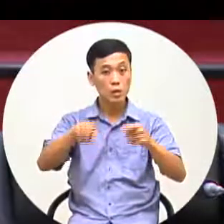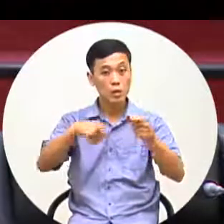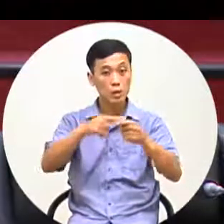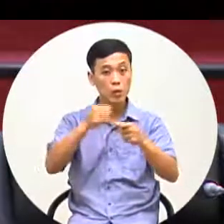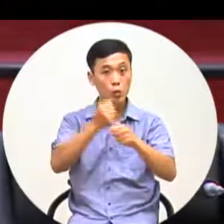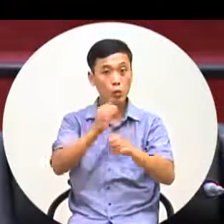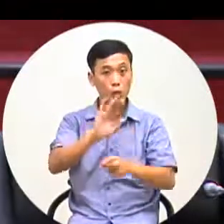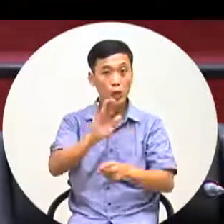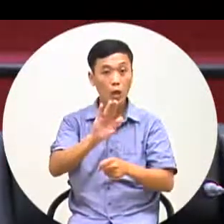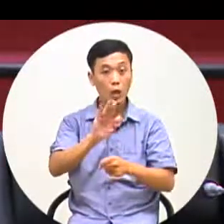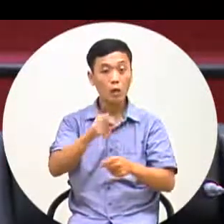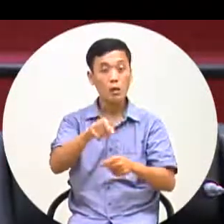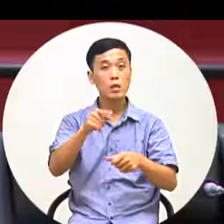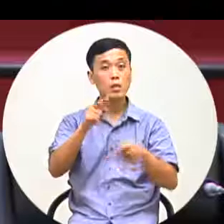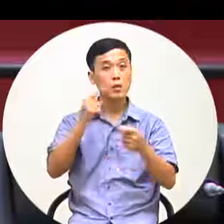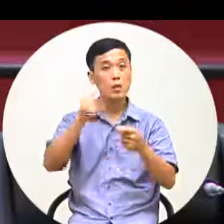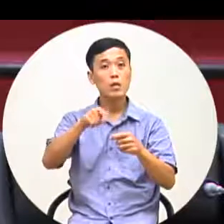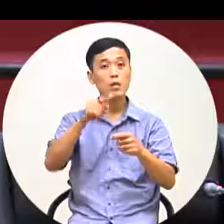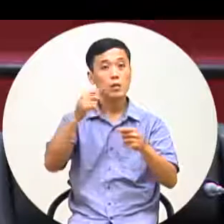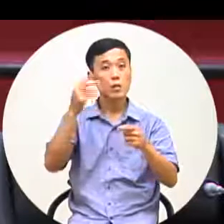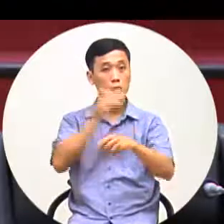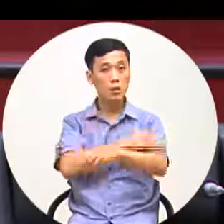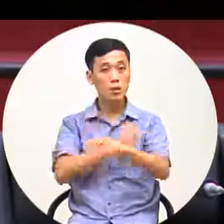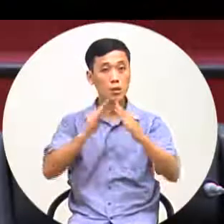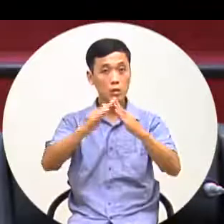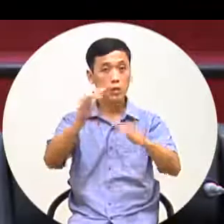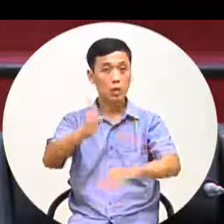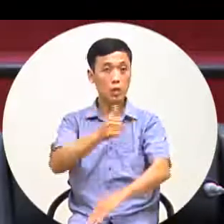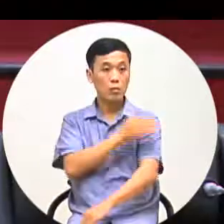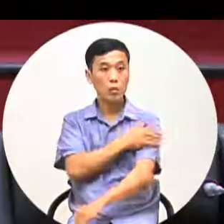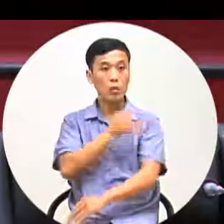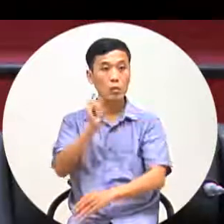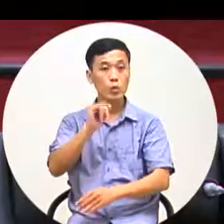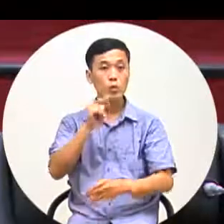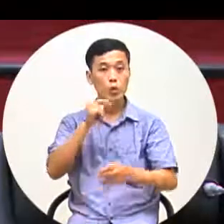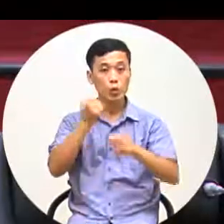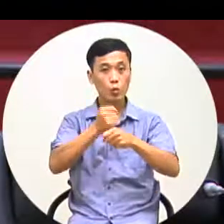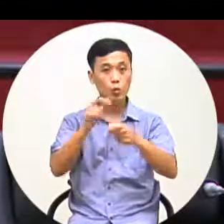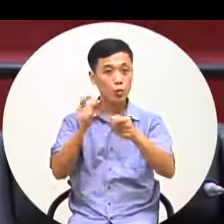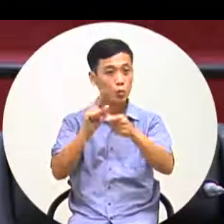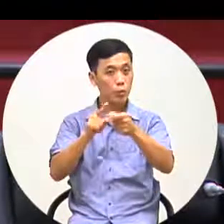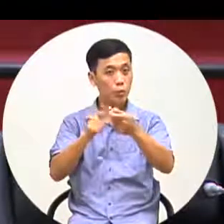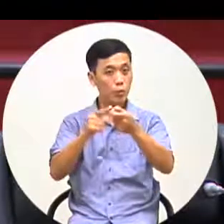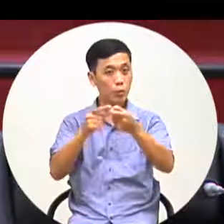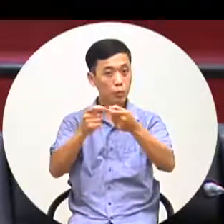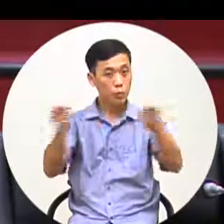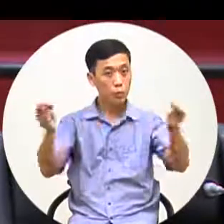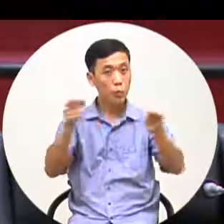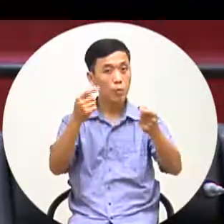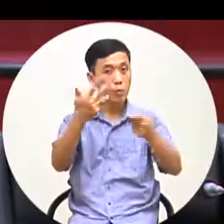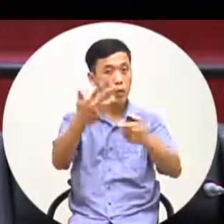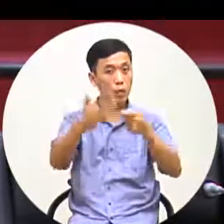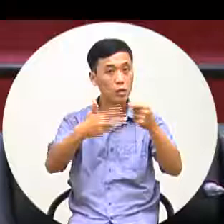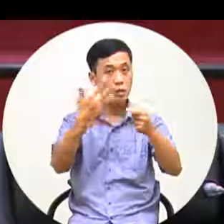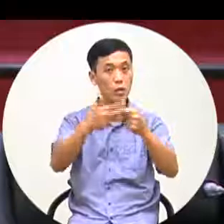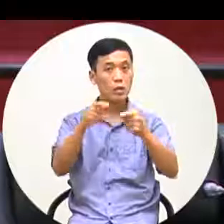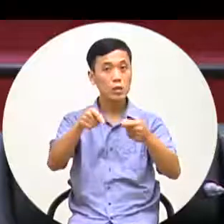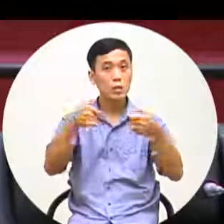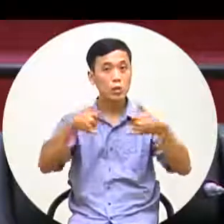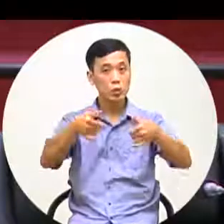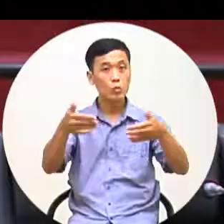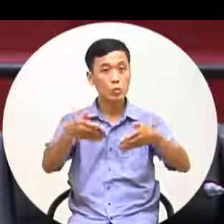这条路都不会拓宽，啊，还有再看一下哦，美浓旧桥非常危